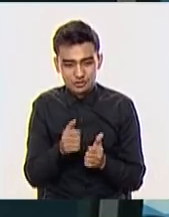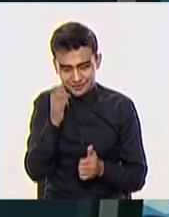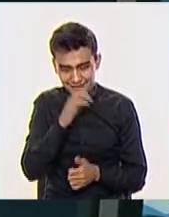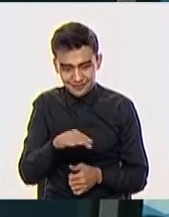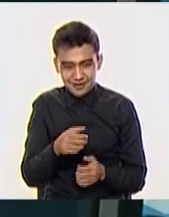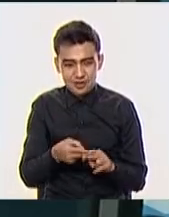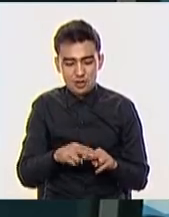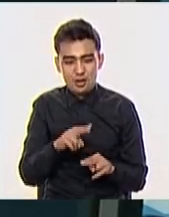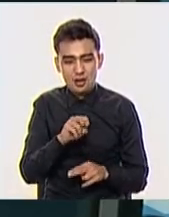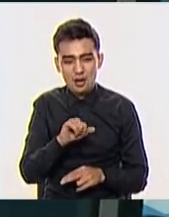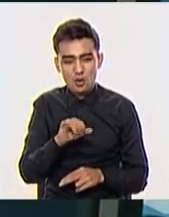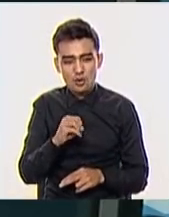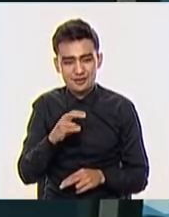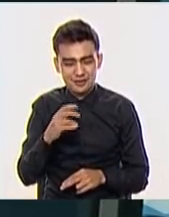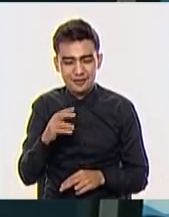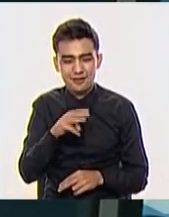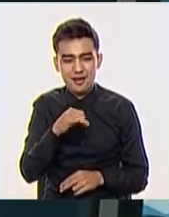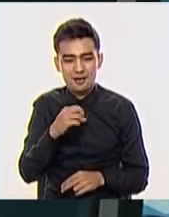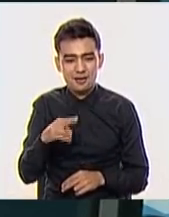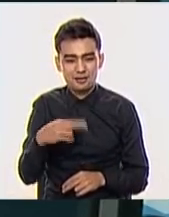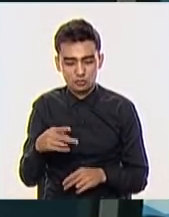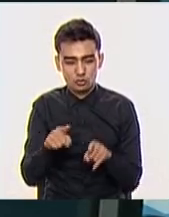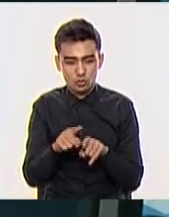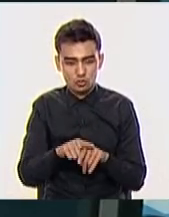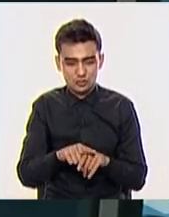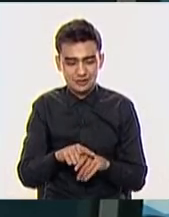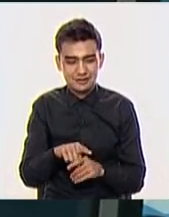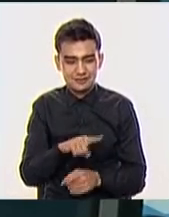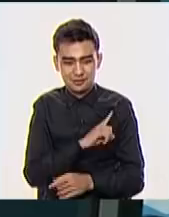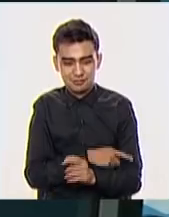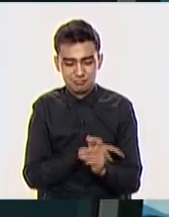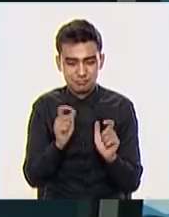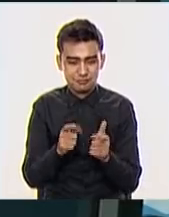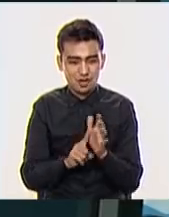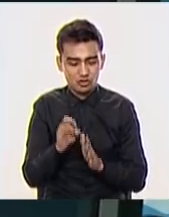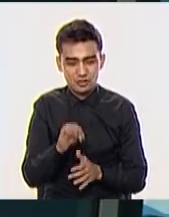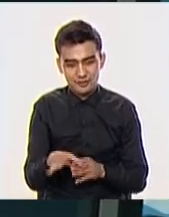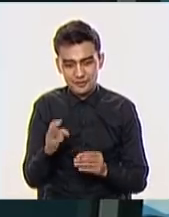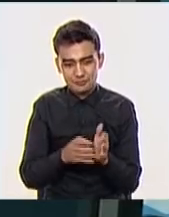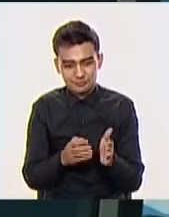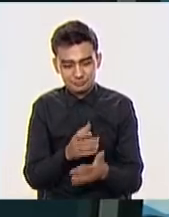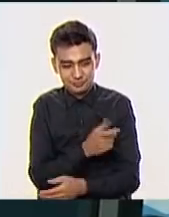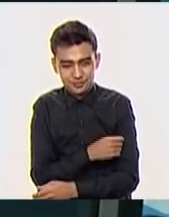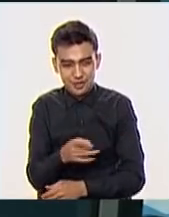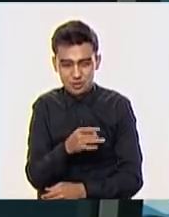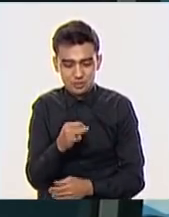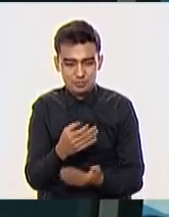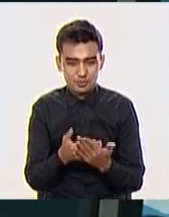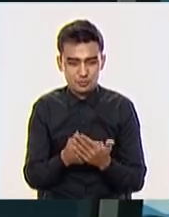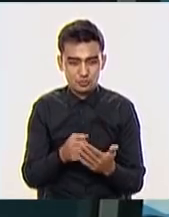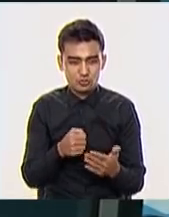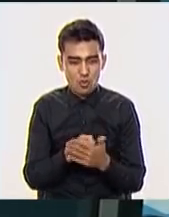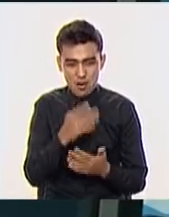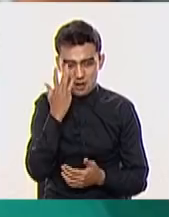стран. В Лаосе, Непале и Таиланде усиливают карантин. А производители вакцин прогнозируют их дефицит в регионе минимум до